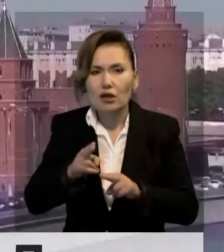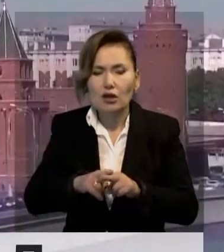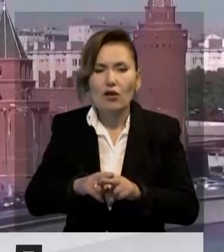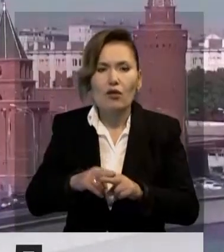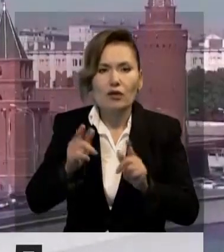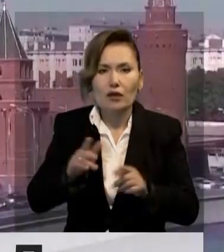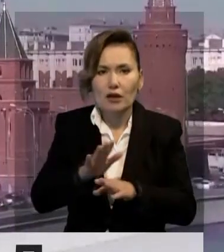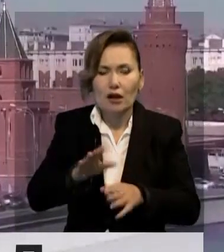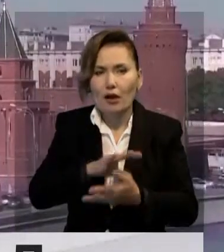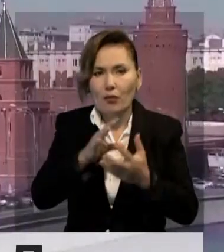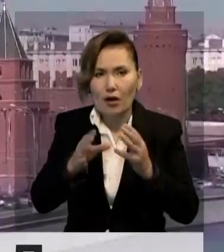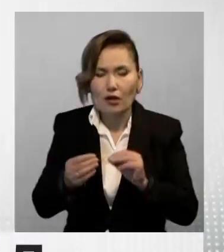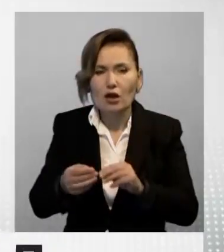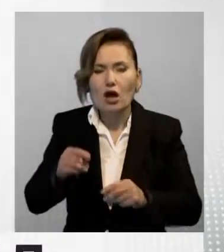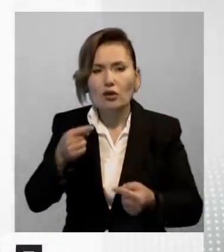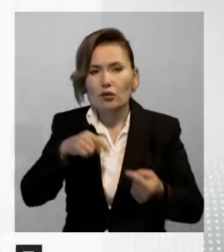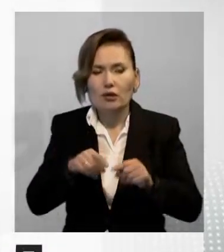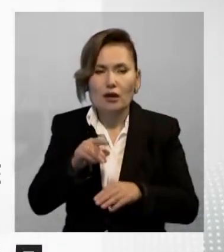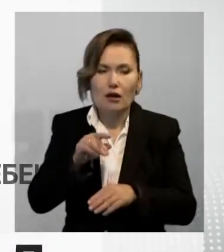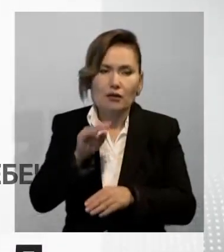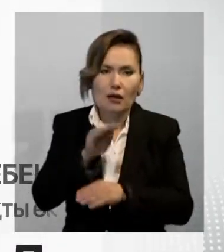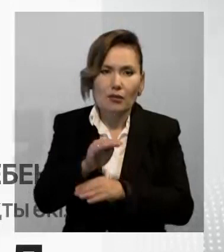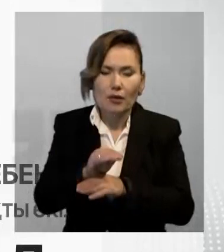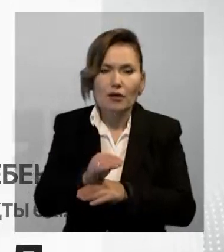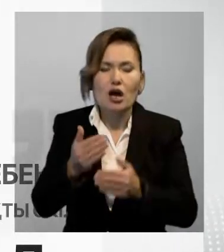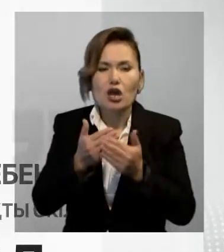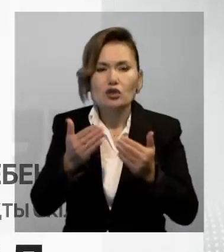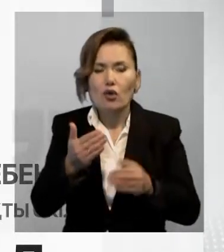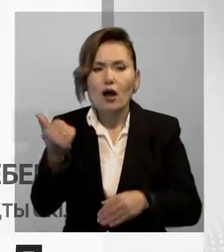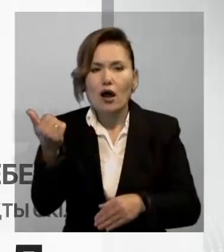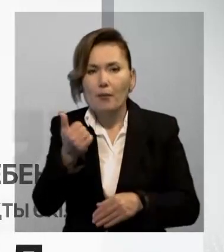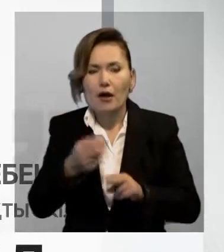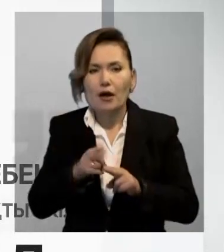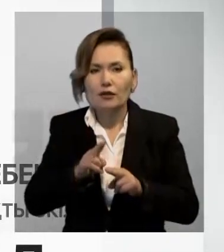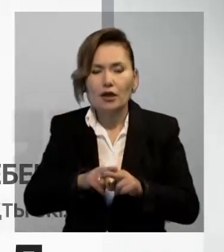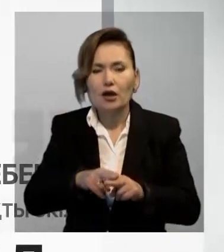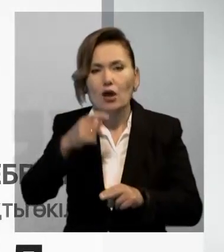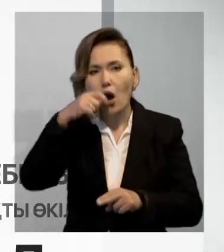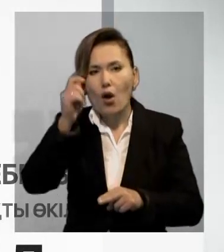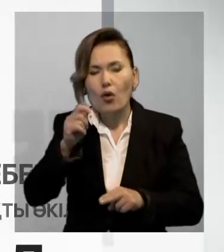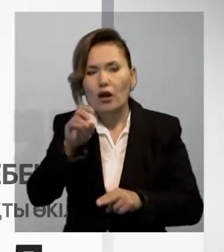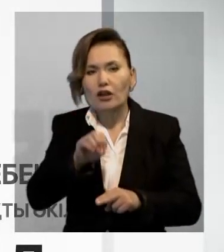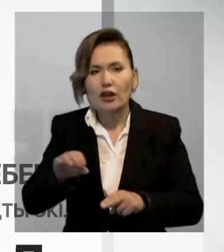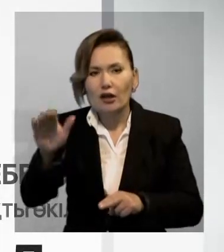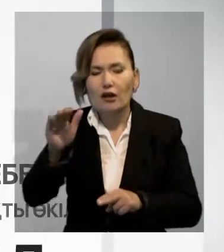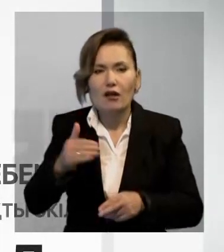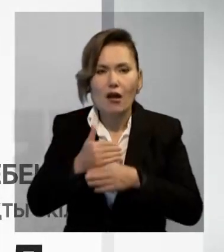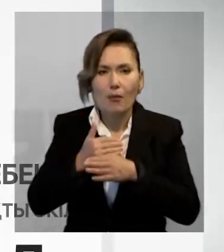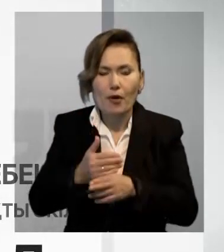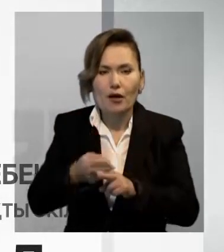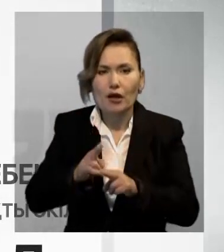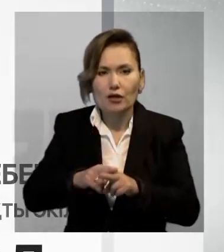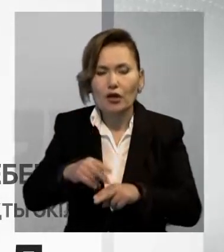батыс көмектесіп отыр деп есептейді. Соңғы апталарда Украинадағы батыстағы қолдаушылары Киевке ядролық шу шығаруға